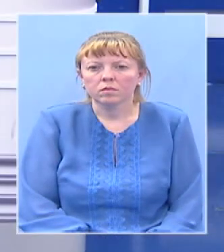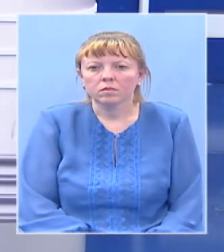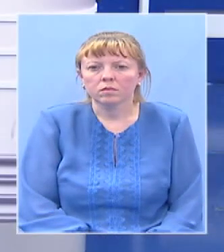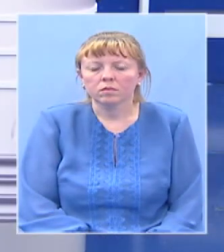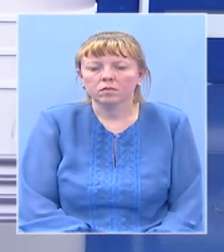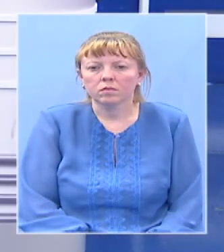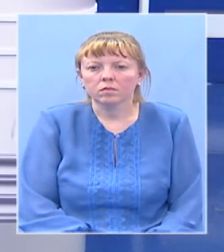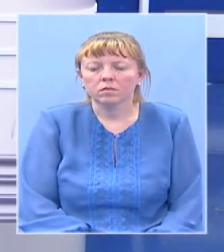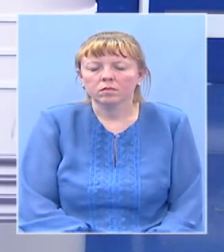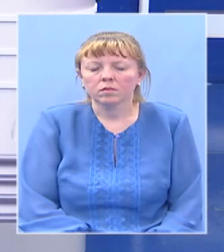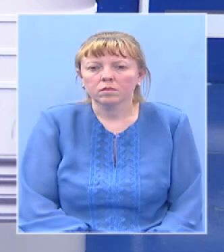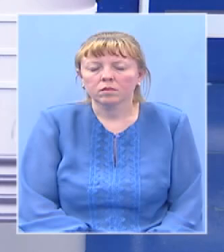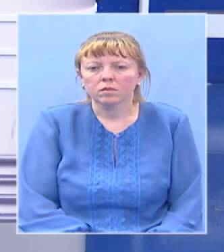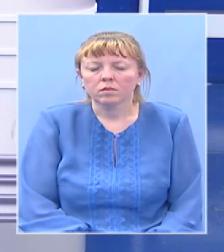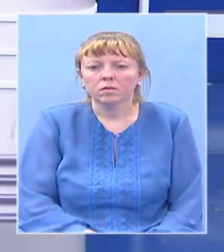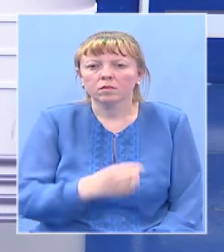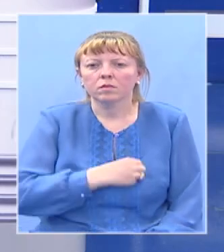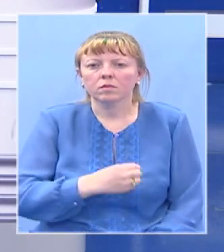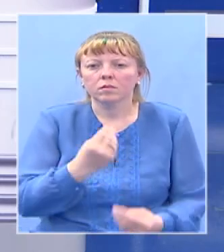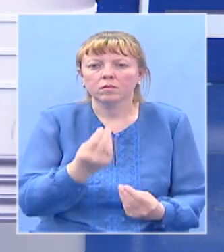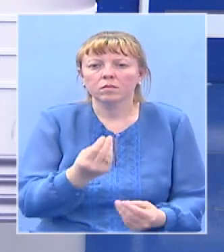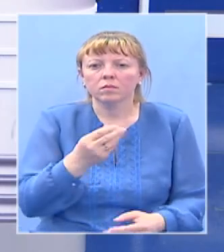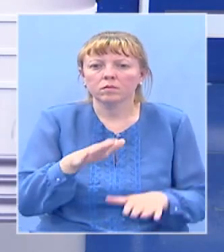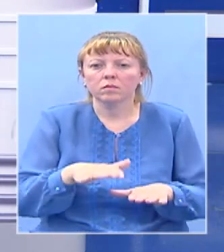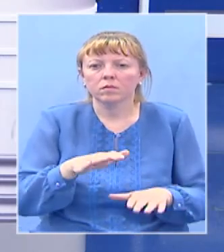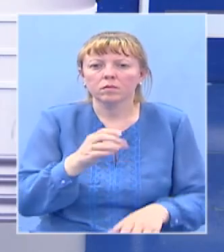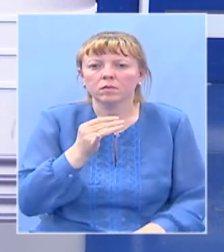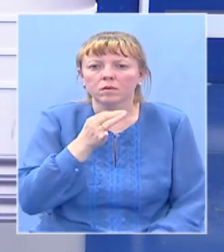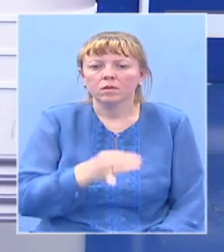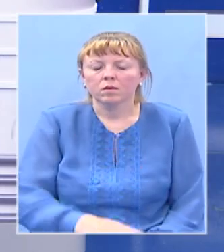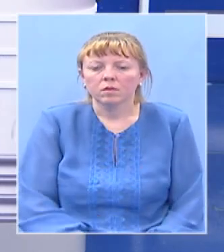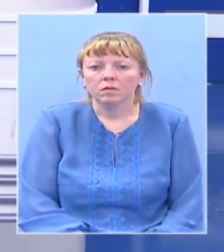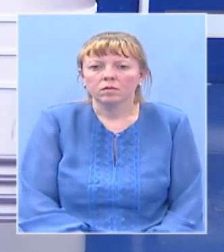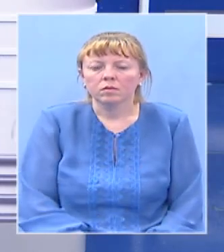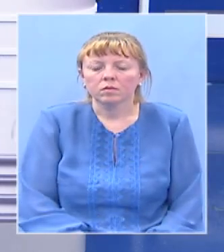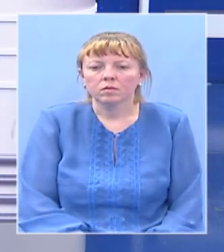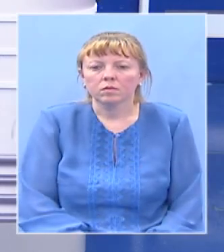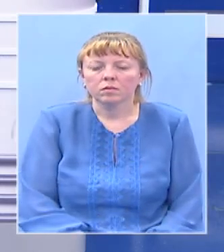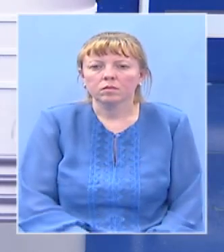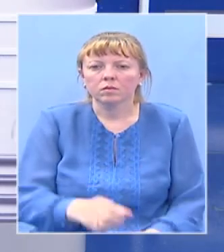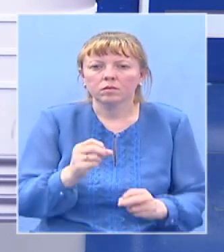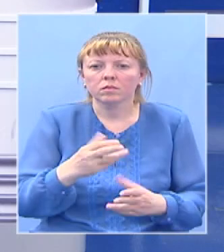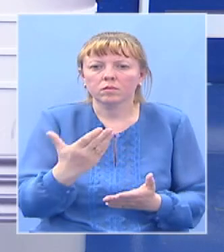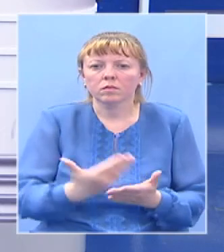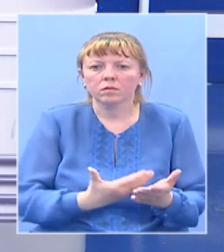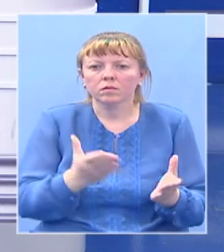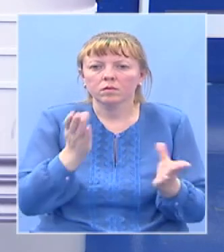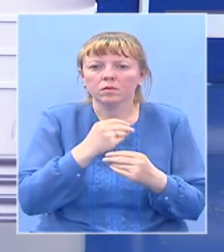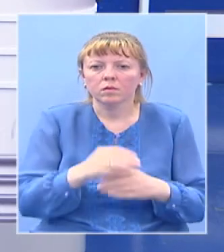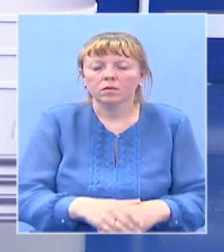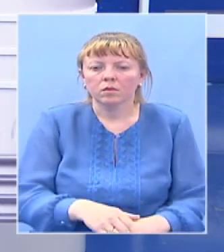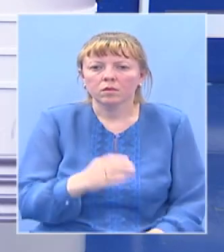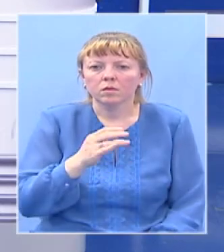тран со временное видео жетона имеется весовое оборудование как я ранее говорил имеется специальное программное обеспечение со